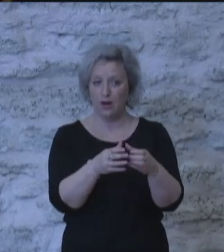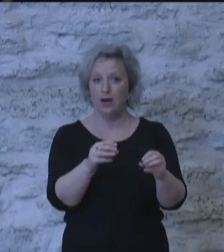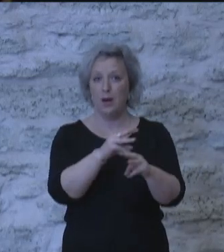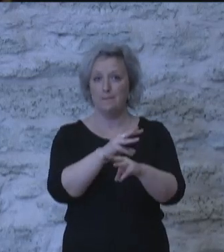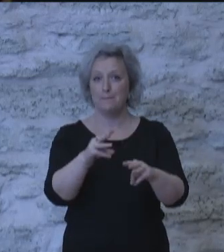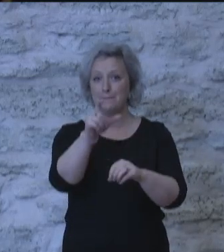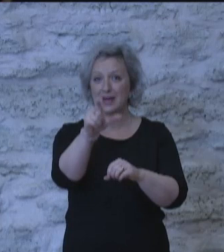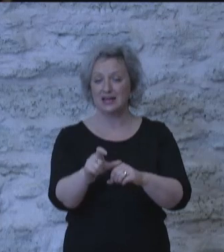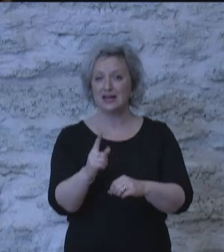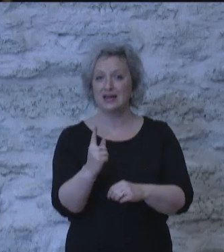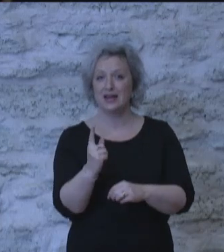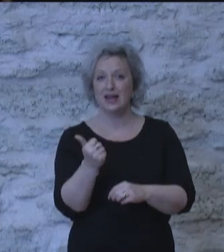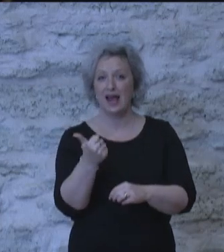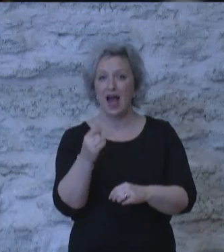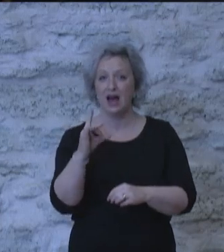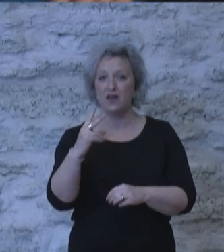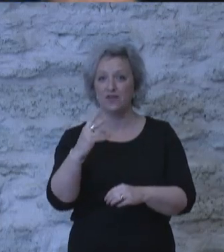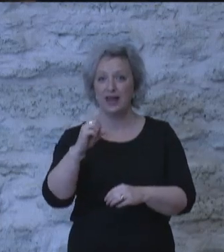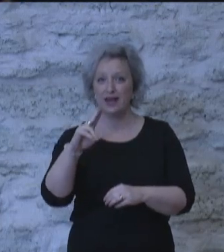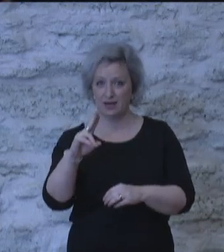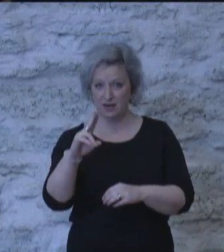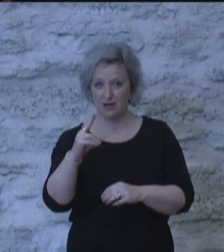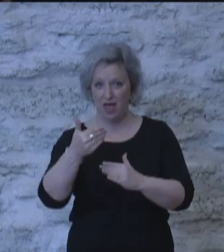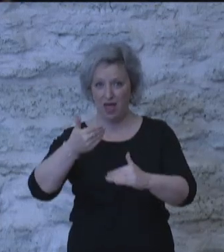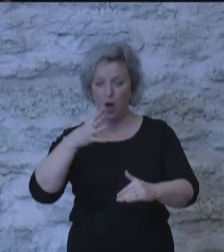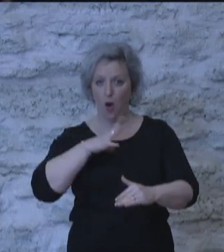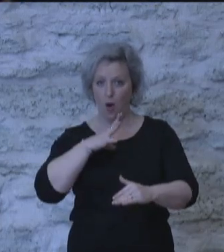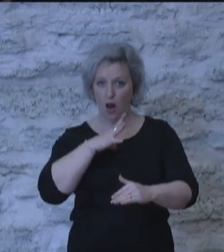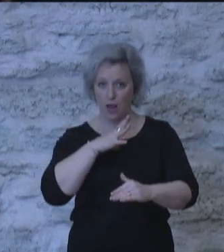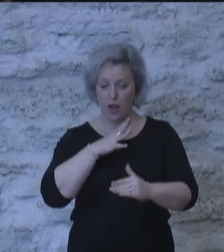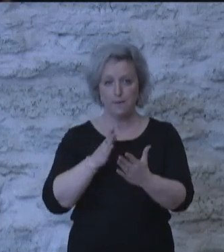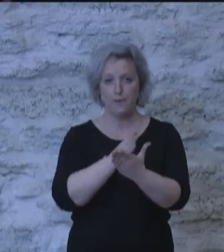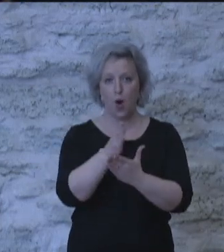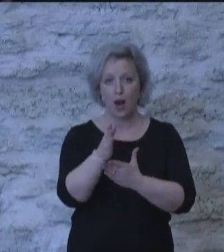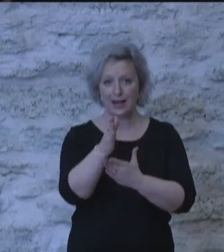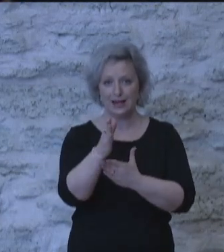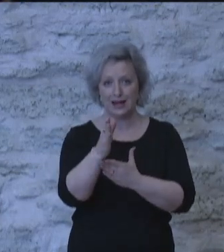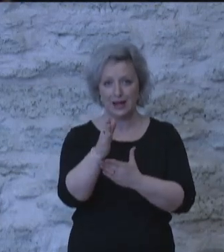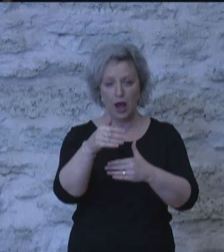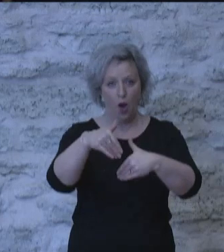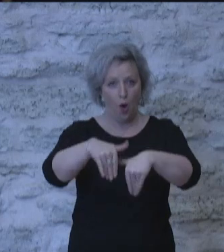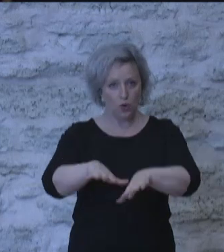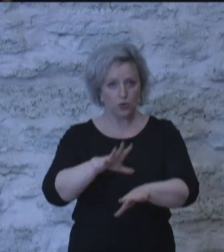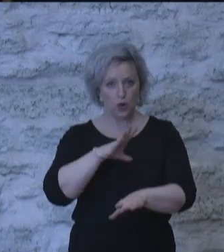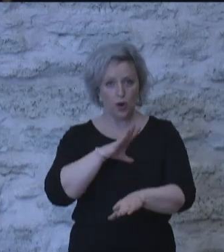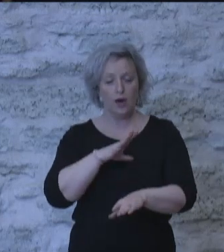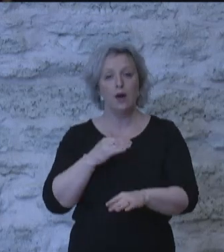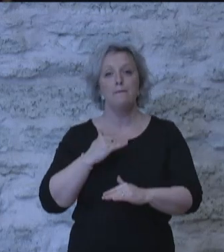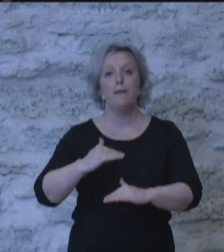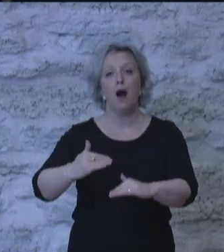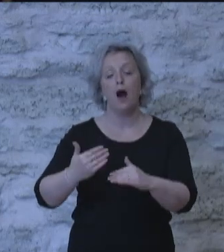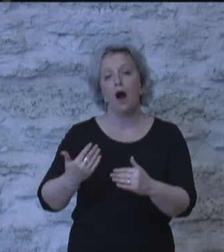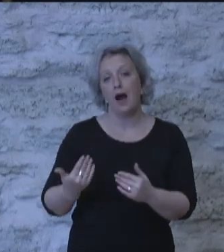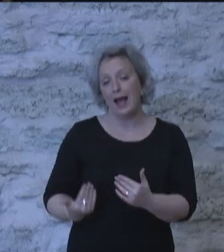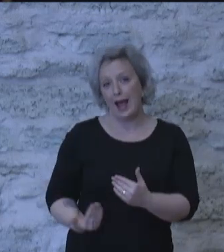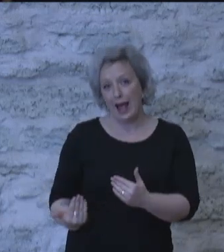Järvik on teinud ka erakorralise poliitilise sammu, kus maailu edendamise sihtasutuse nõukogu on ära